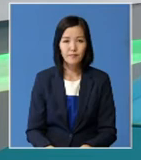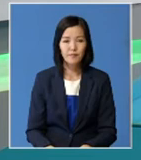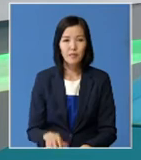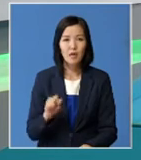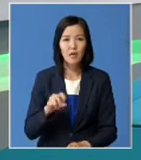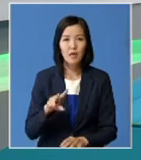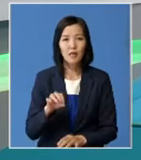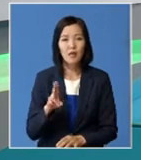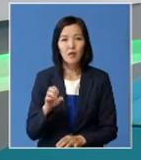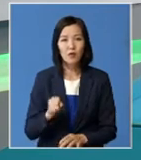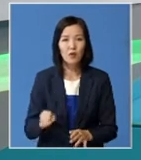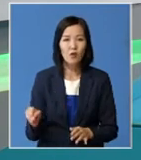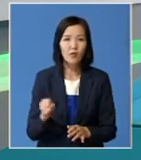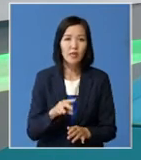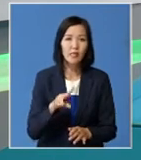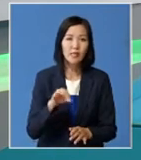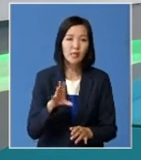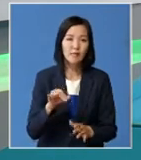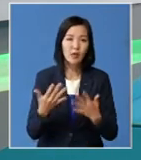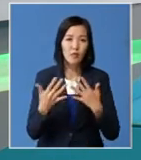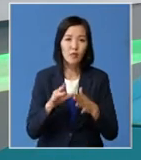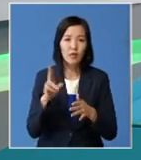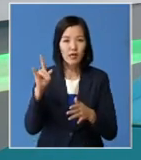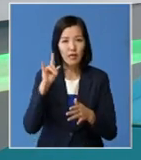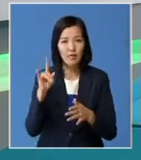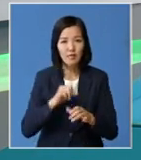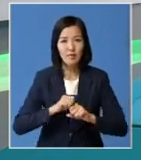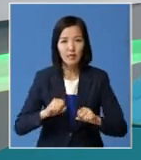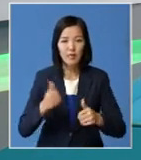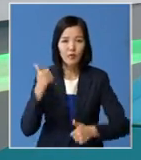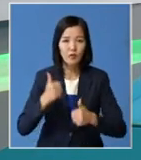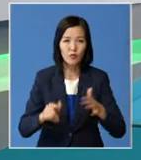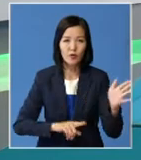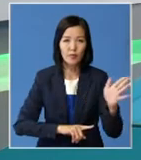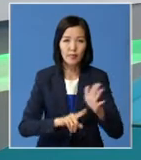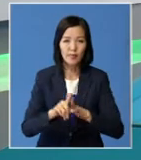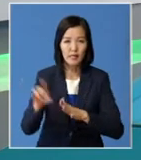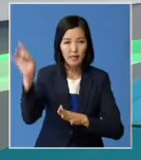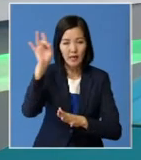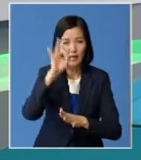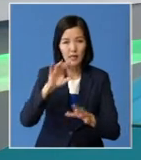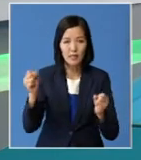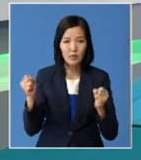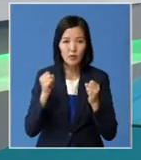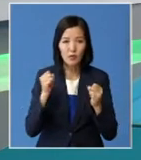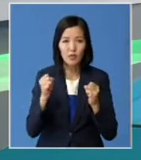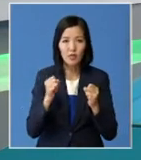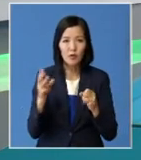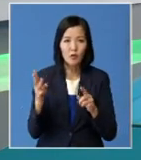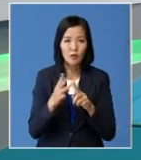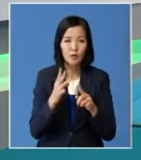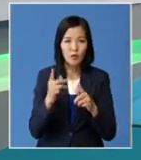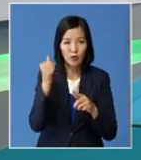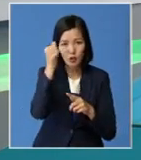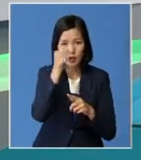Алакөл ауданына қарасты Лепсі ауылында қазақ батырлар турнирі басталды. Есімі елге етене таныс атақты спортшылардың жүлдесіне арналған шара биыл 3-ші жыл қатарынан өтіп